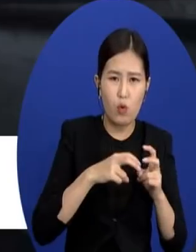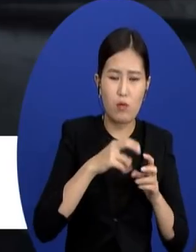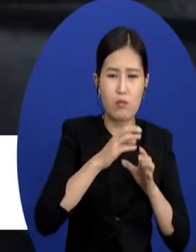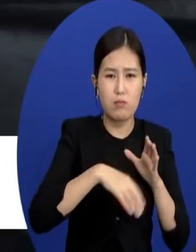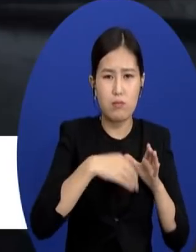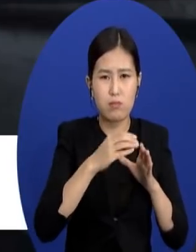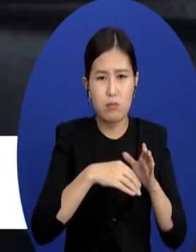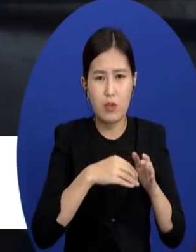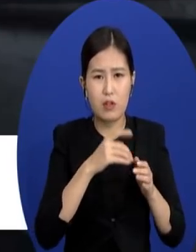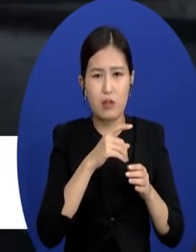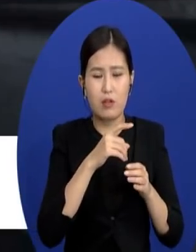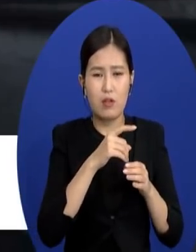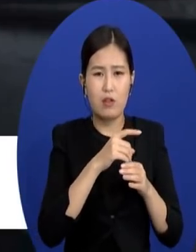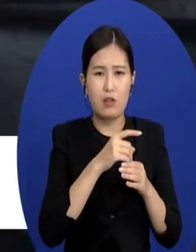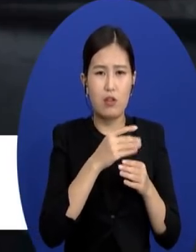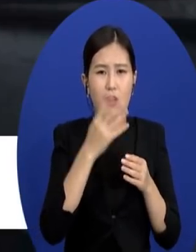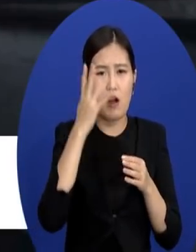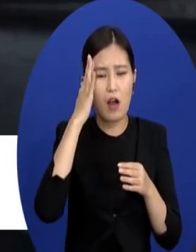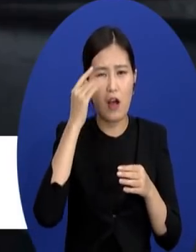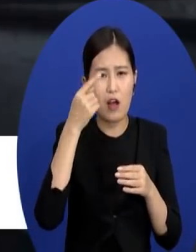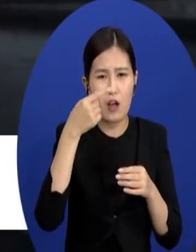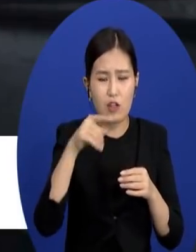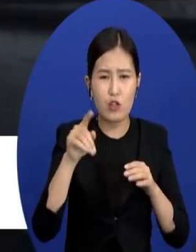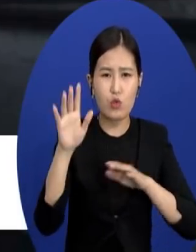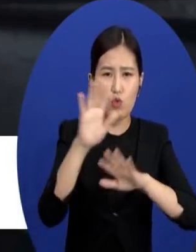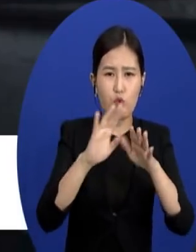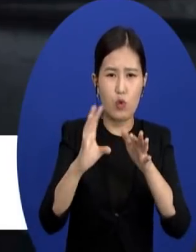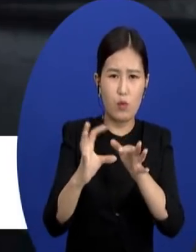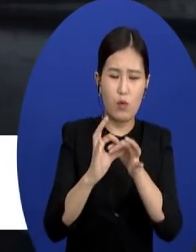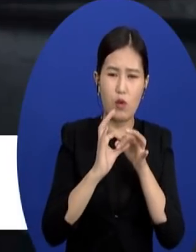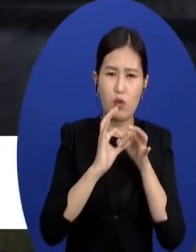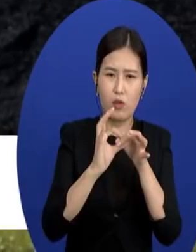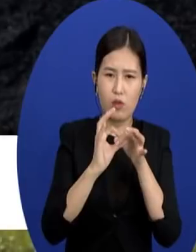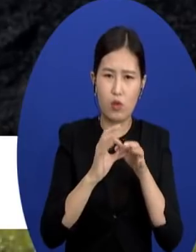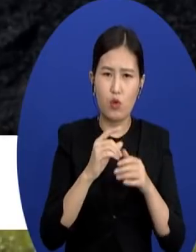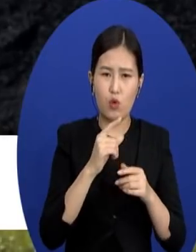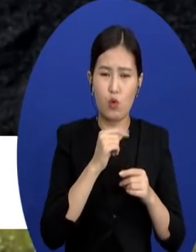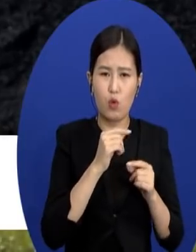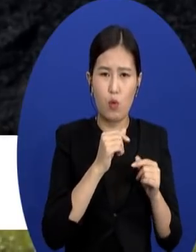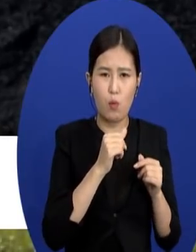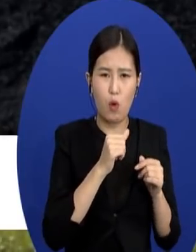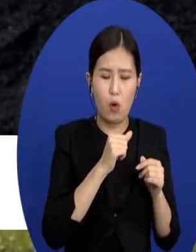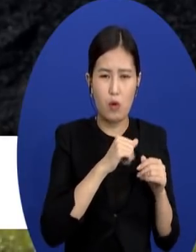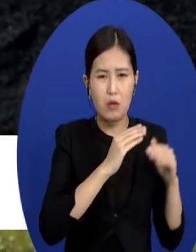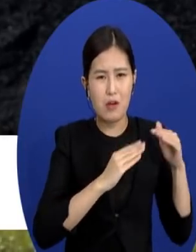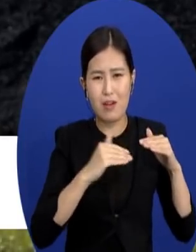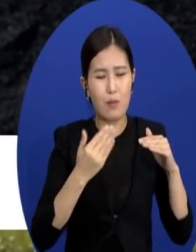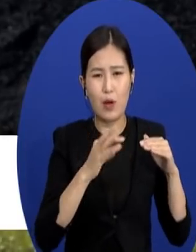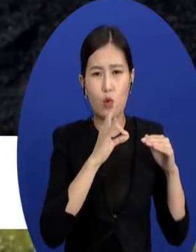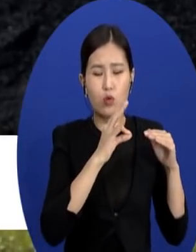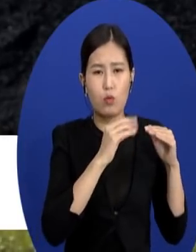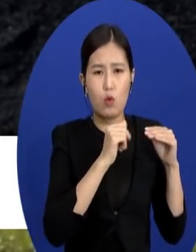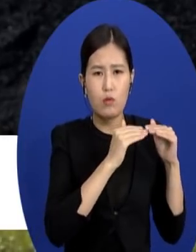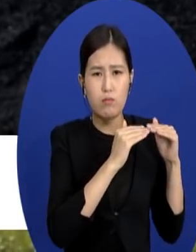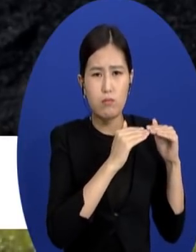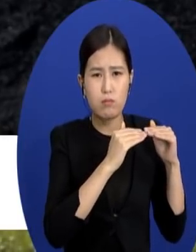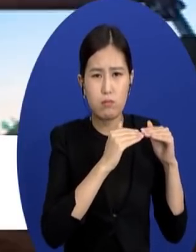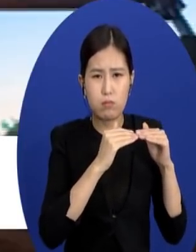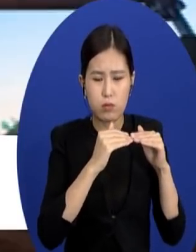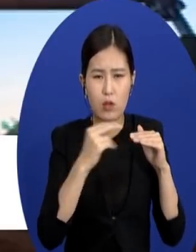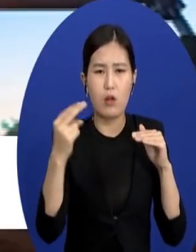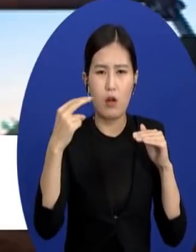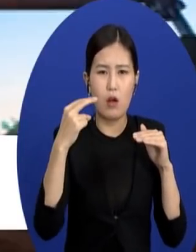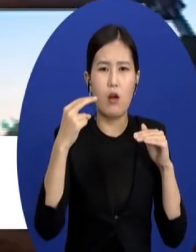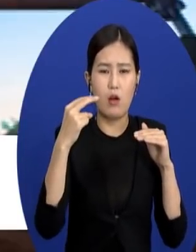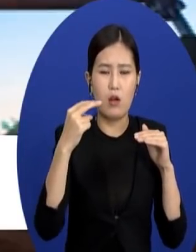болон энэ гадаад нөхцөл байдалтай холбоотой энэ үнийн тогтвортой байгаа асуудлыг харгалзаж үзээд үйлдвэрлэлээ бол